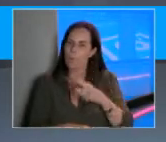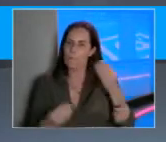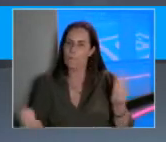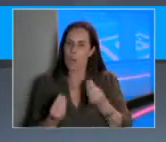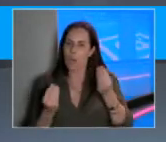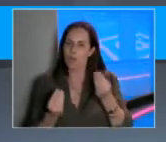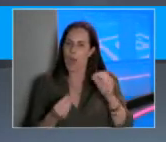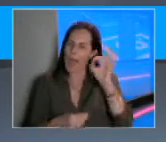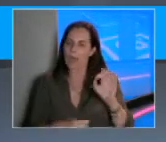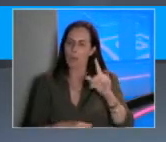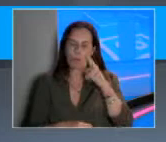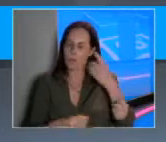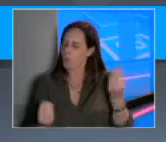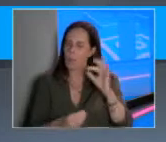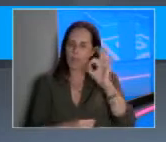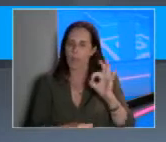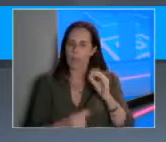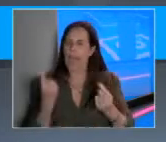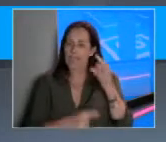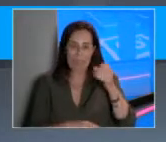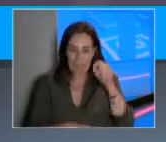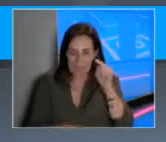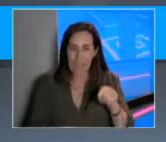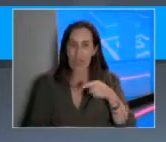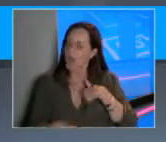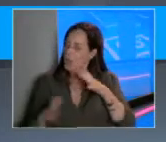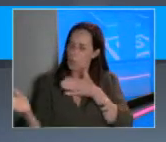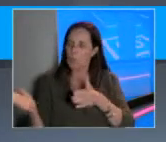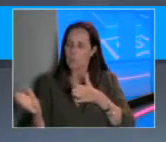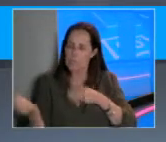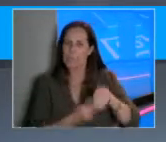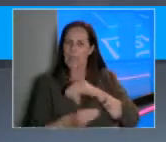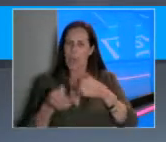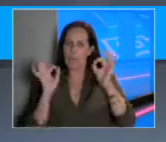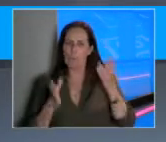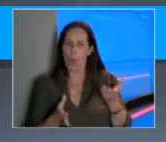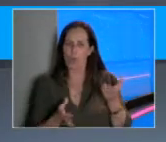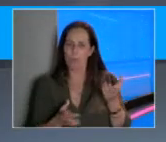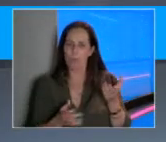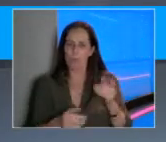משהו עדיין, כן? לא רואים בזה משהו חריג, שעם זה אנחנו נסתדר. במיוחד